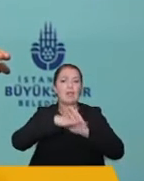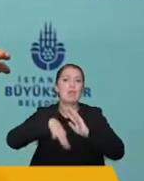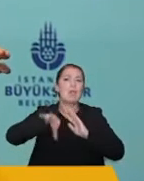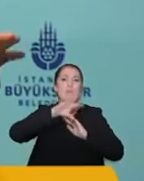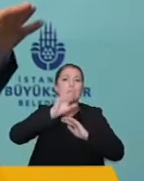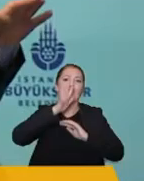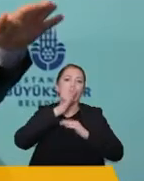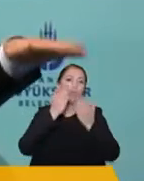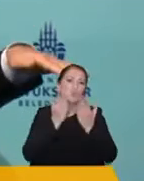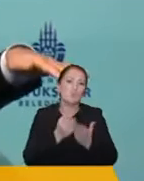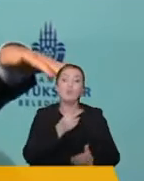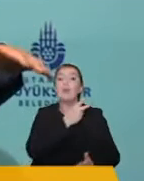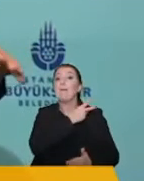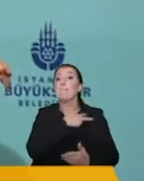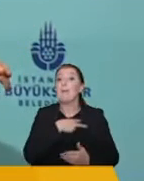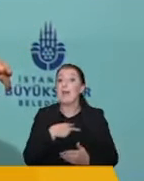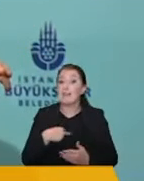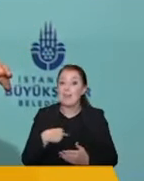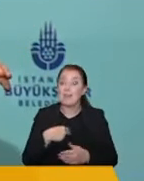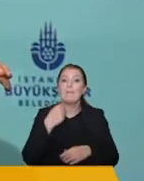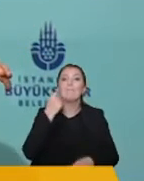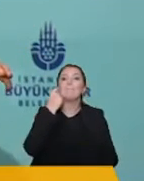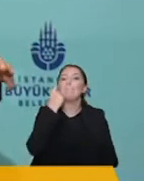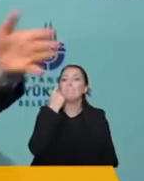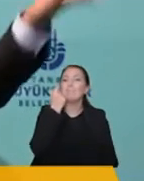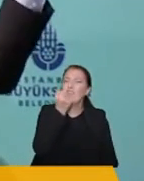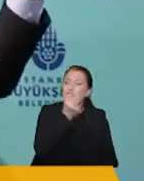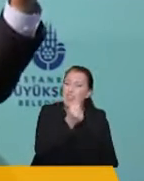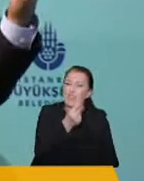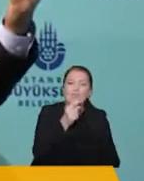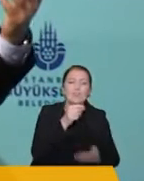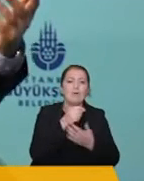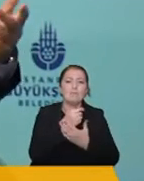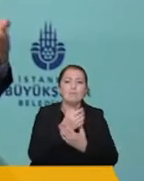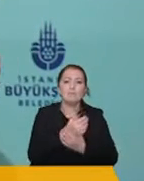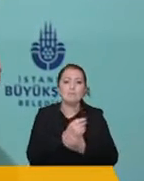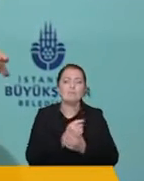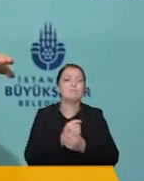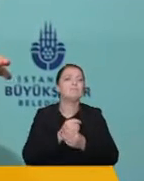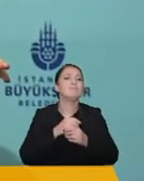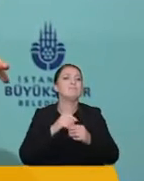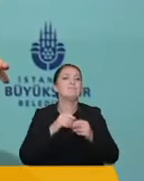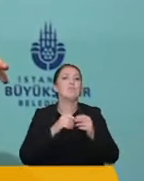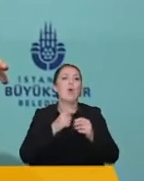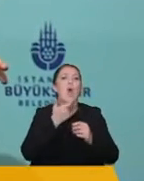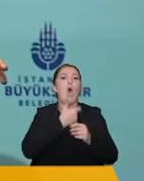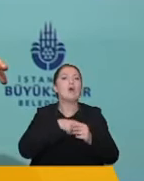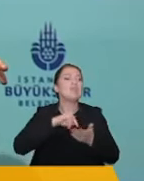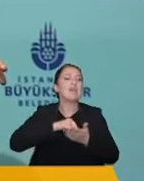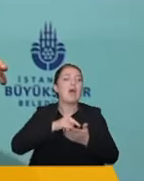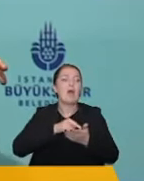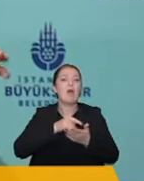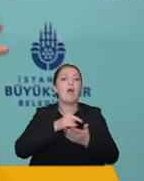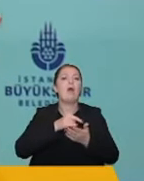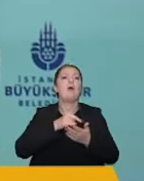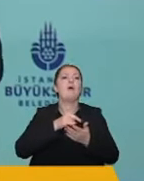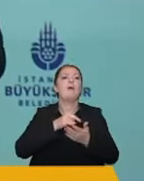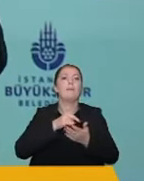biliyorsunuz, belediyelere, bir ufacık kısmı da, şimdi İstanbul'da özel idare yok, özel idarelere